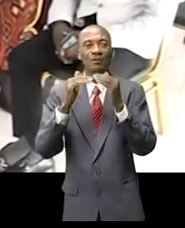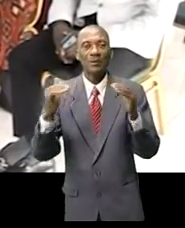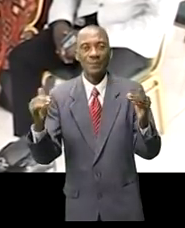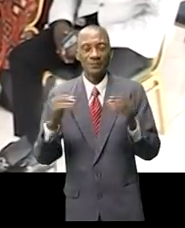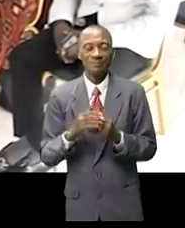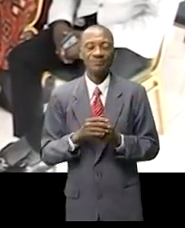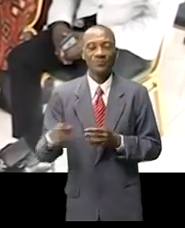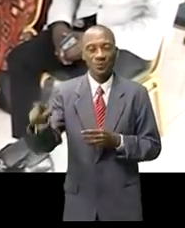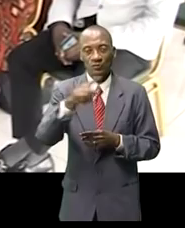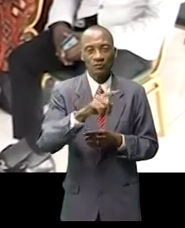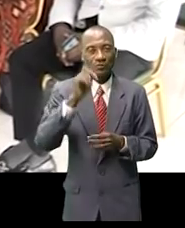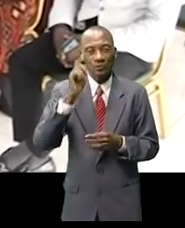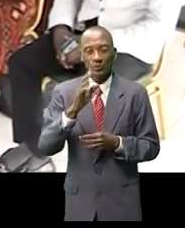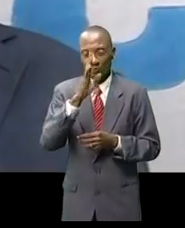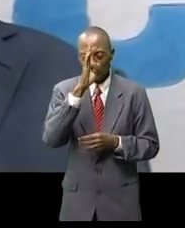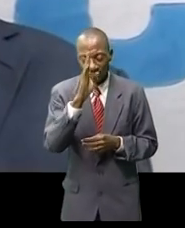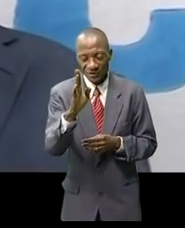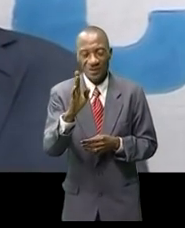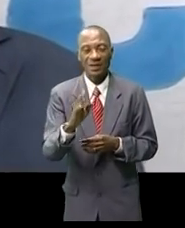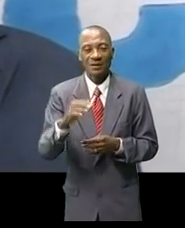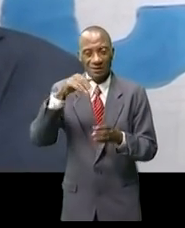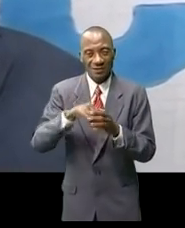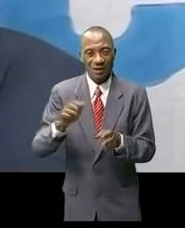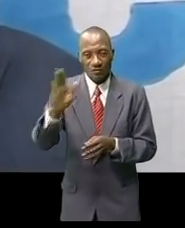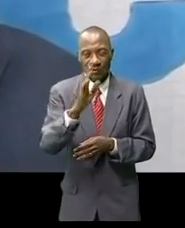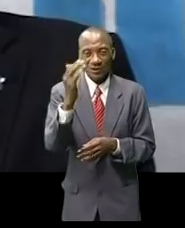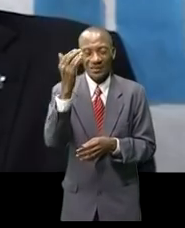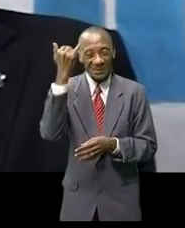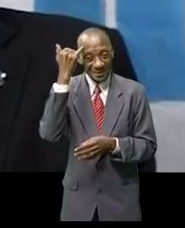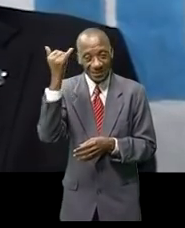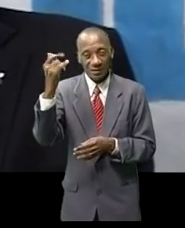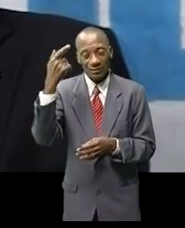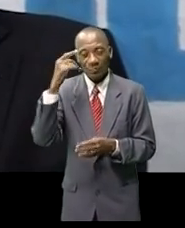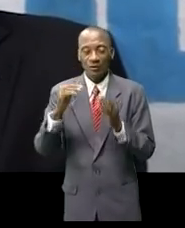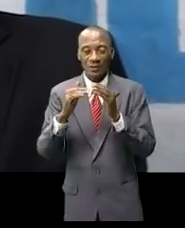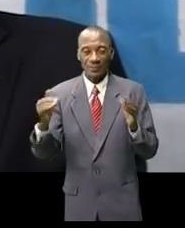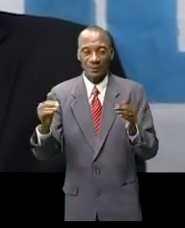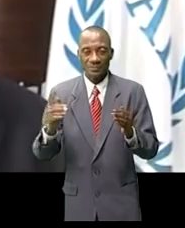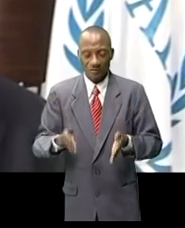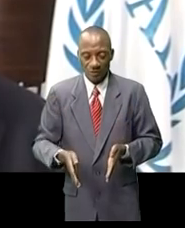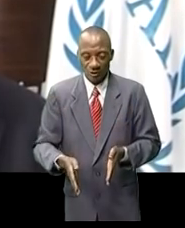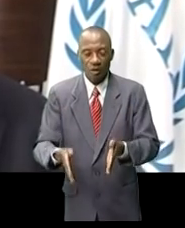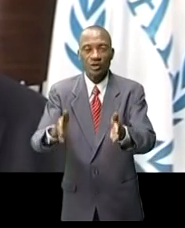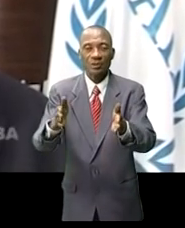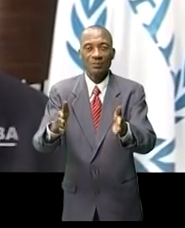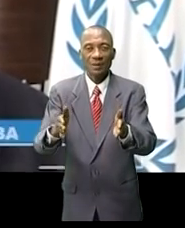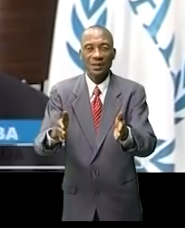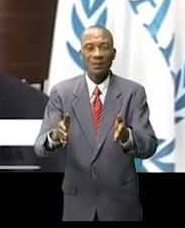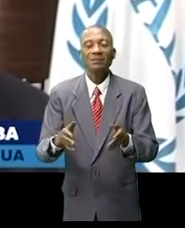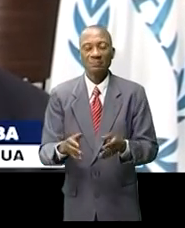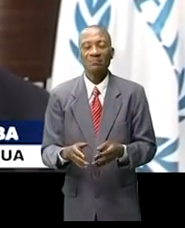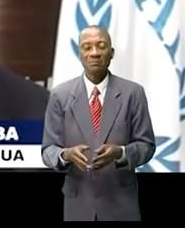fidèle à cet idéal de la paix. Le chemin sur lequel ont marché beaucoup d'illustres